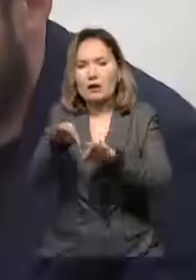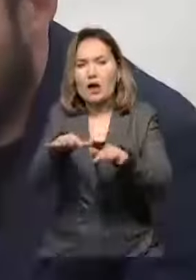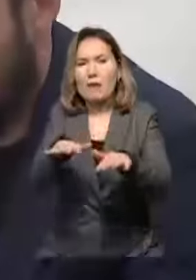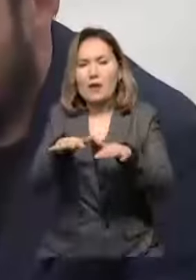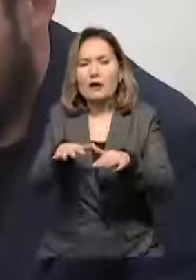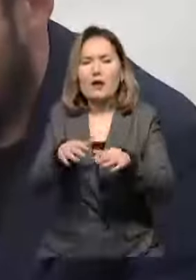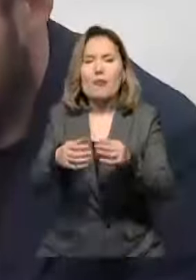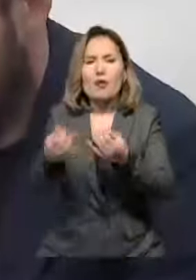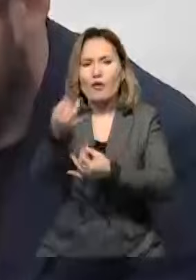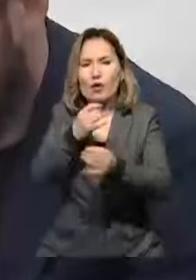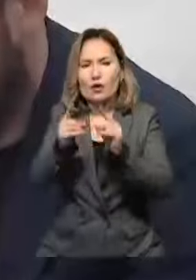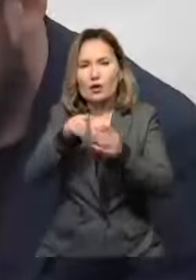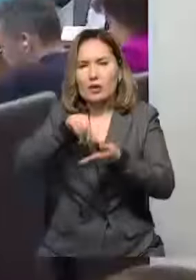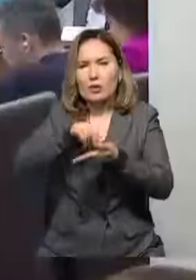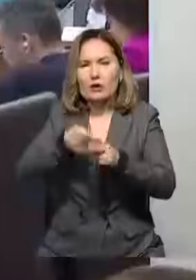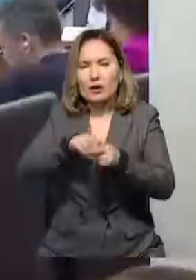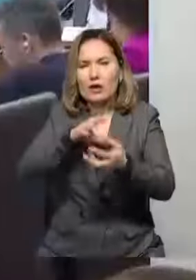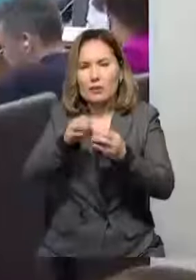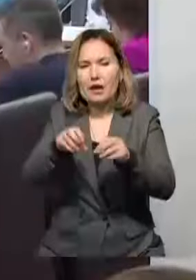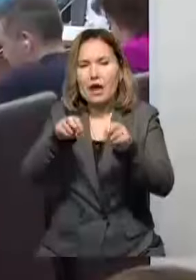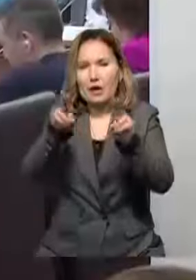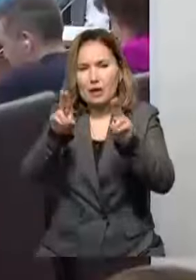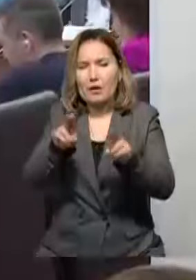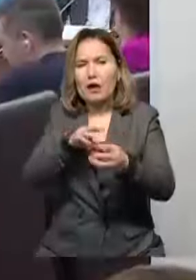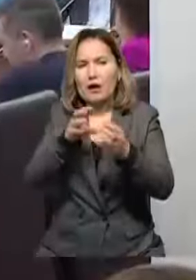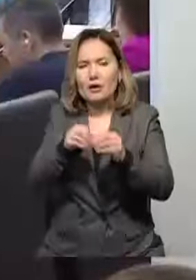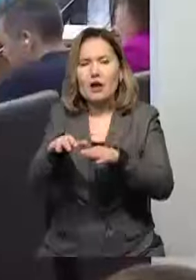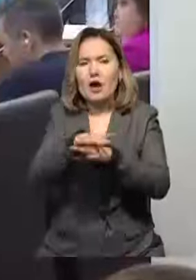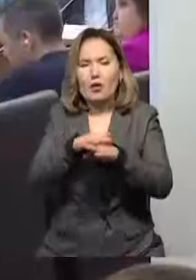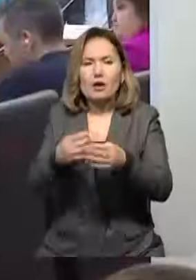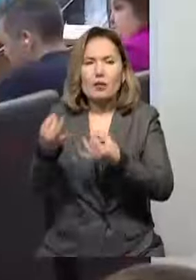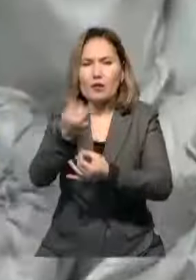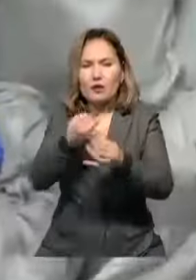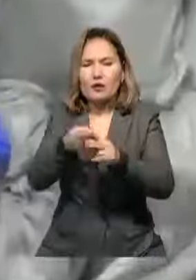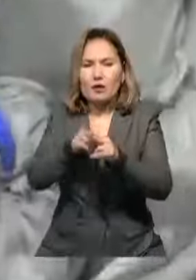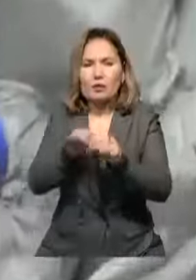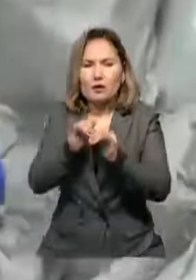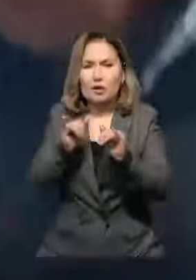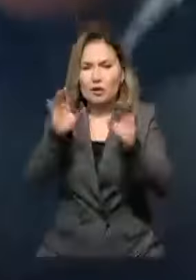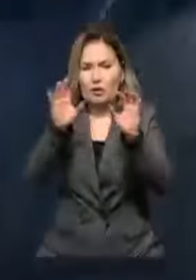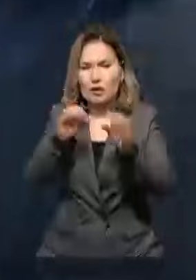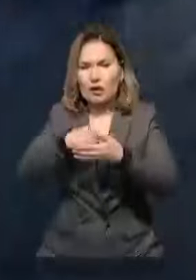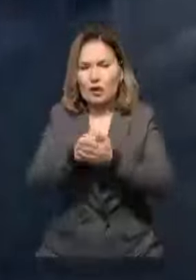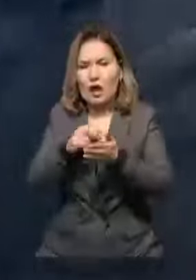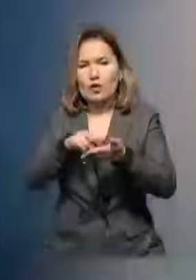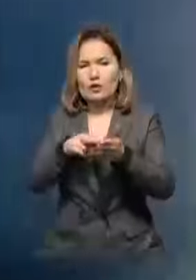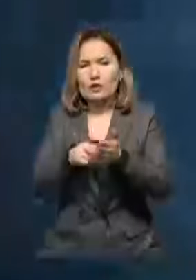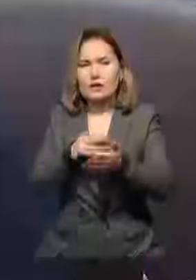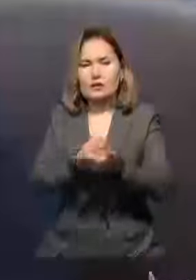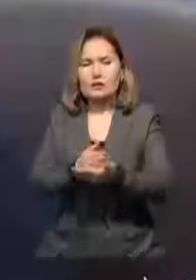мәжілістің бірінші оқылымында қаралған еді. Енді оны сарапшылар қауымы мен қоғам пікірін ескере отырып, жетілдіру көзделіп отыр.